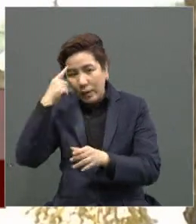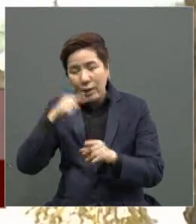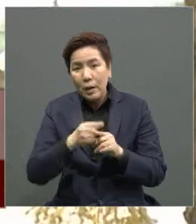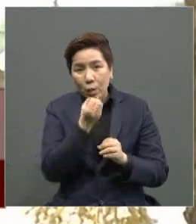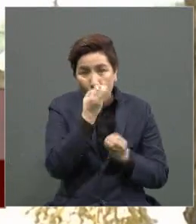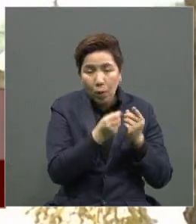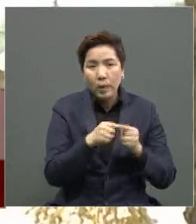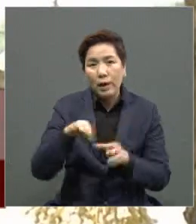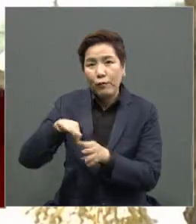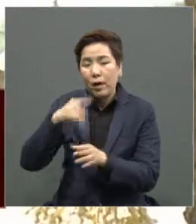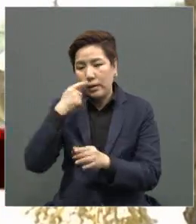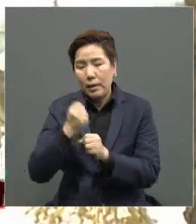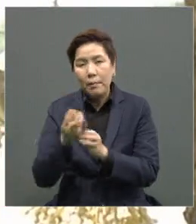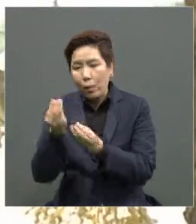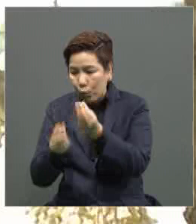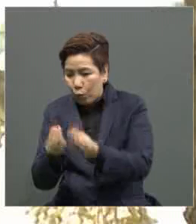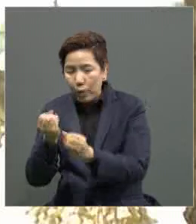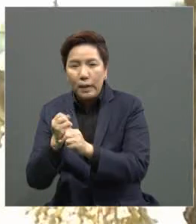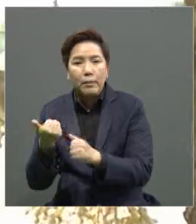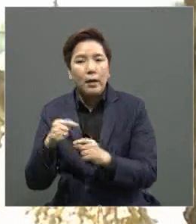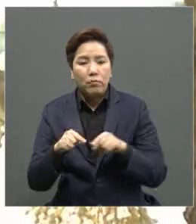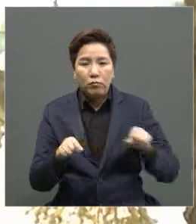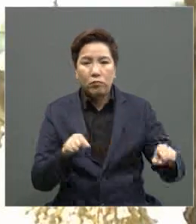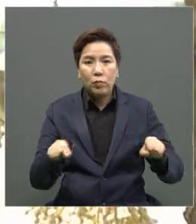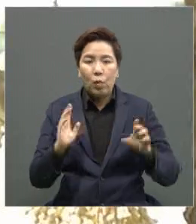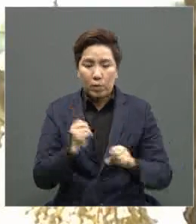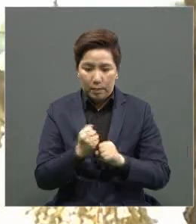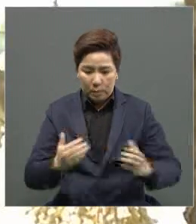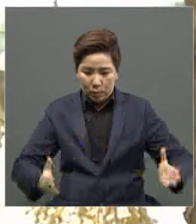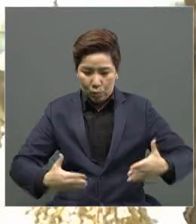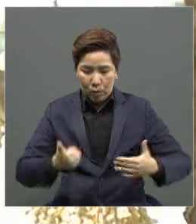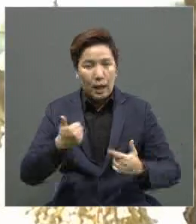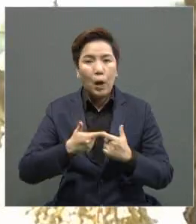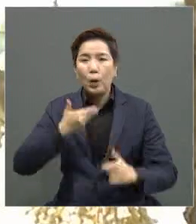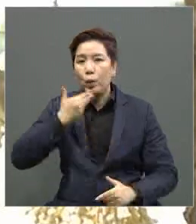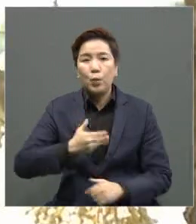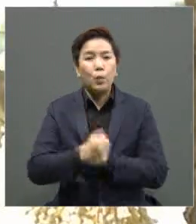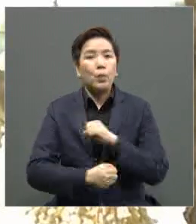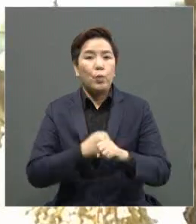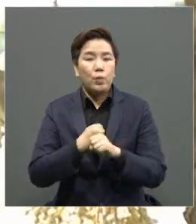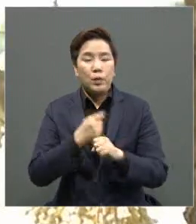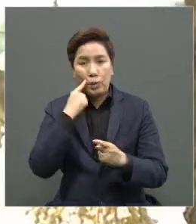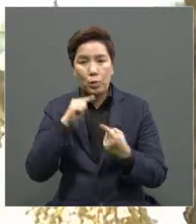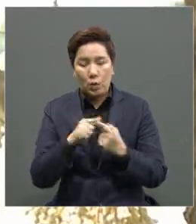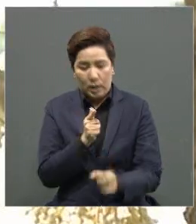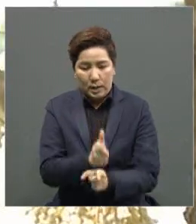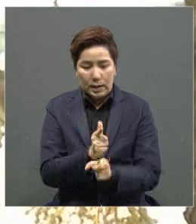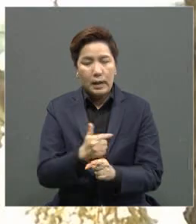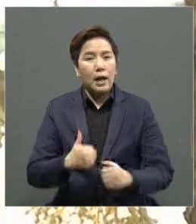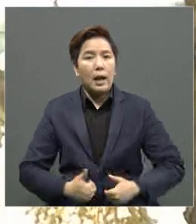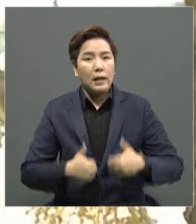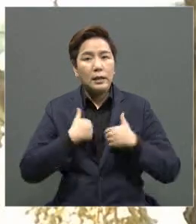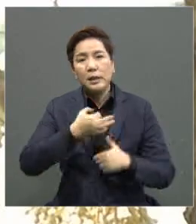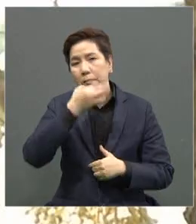อกกาแฟก็ได้เก็บเกี่ยวผลผลิตทำให้เกษตรกรสามารถมีรายได้ตลอดทั้งปีและสามารถเลี้ยงชีพได้ไม่แพ้